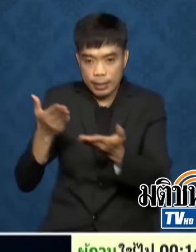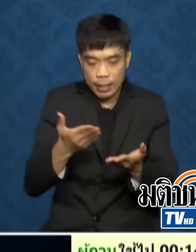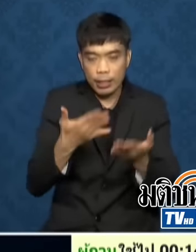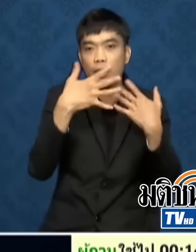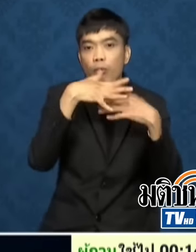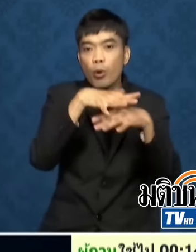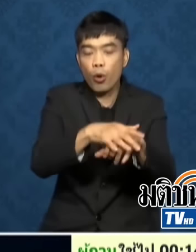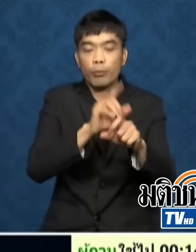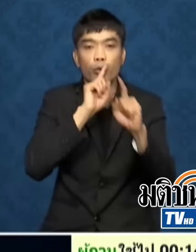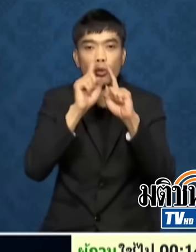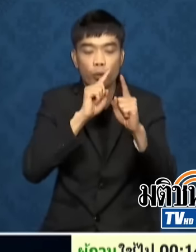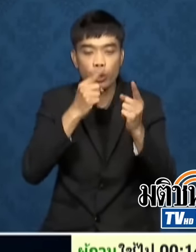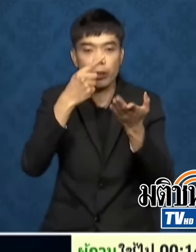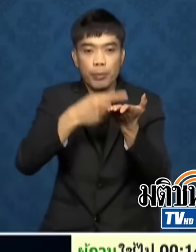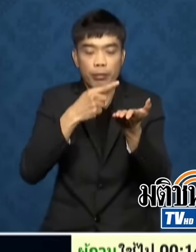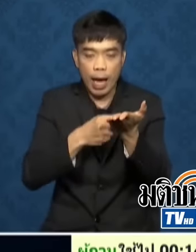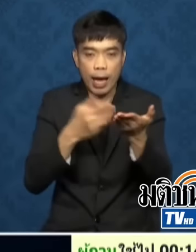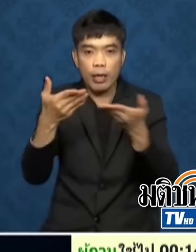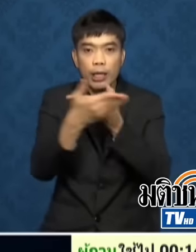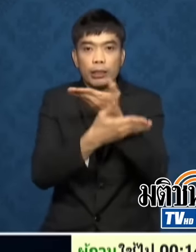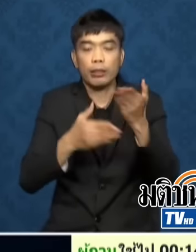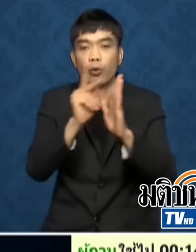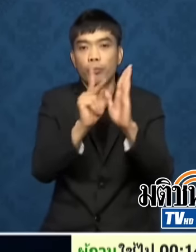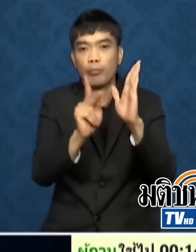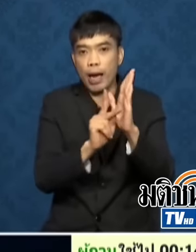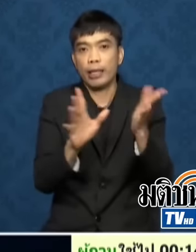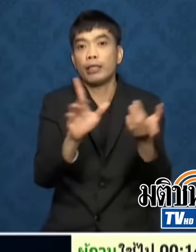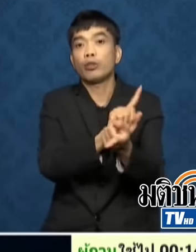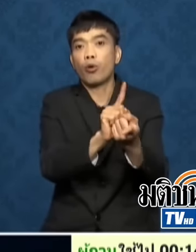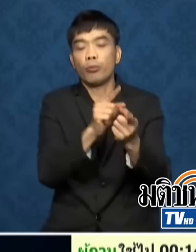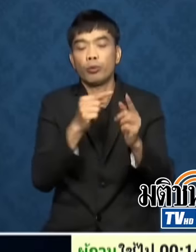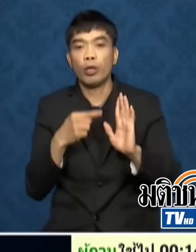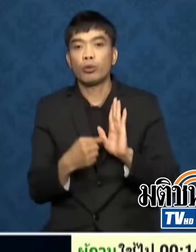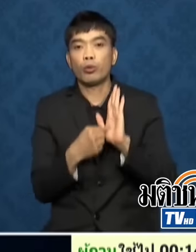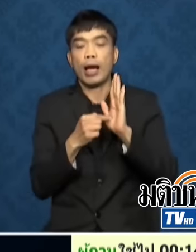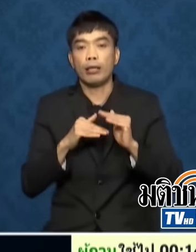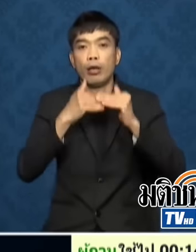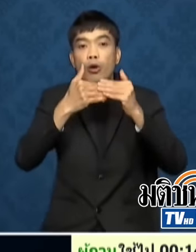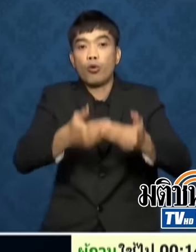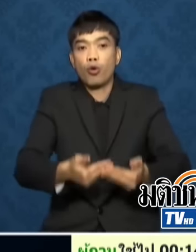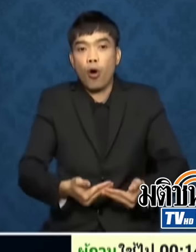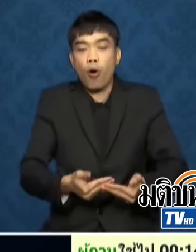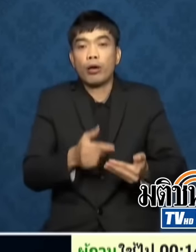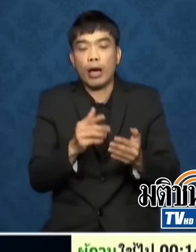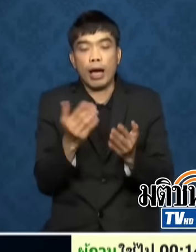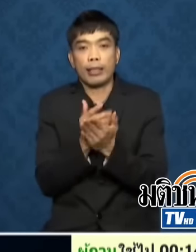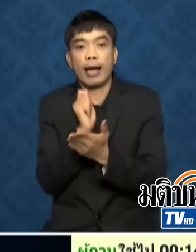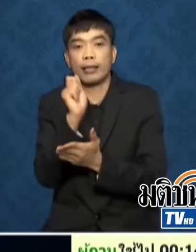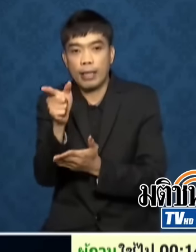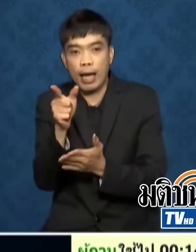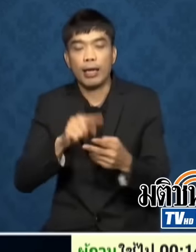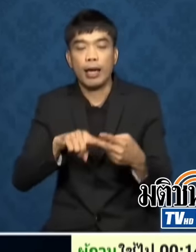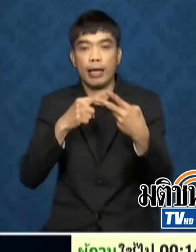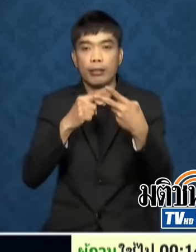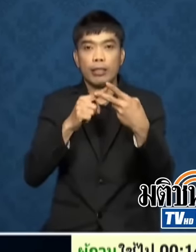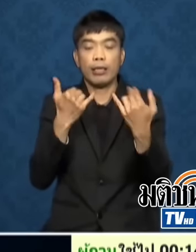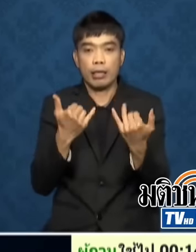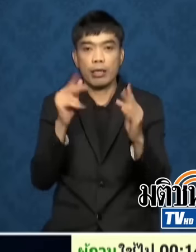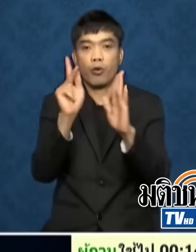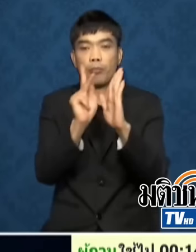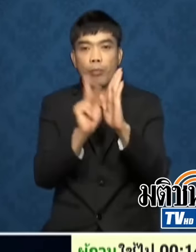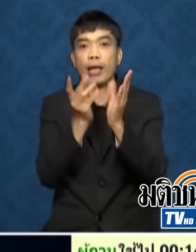หลายฉบับที่เป็นเรื่องสังคมเช่นกฎหมายอุ้มบุญแล้วก็กฎหมายราชทัณฑ์ที่กำลังพูดถึงในวันนี้ครับ